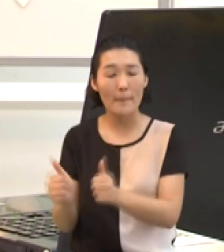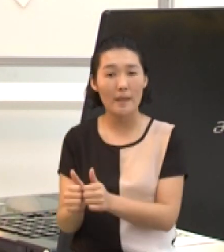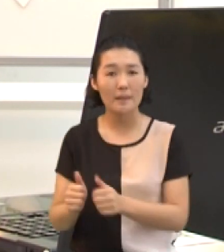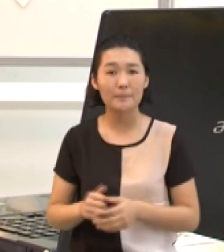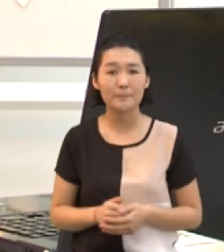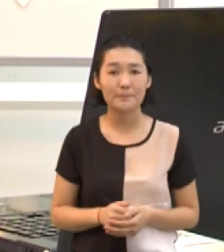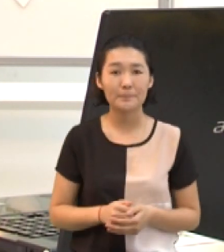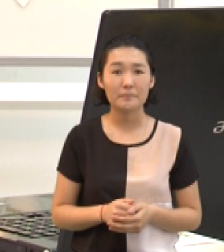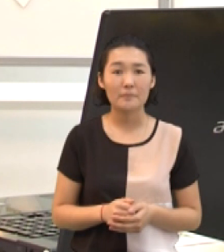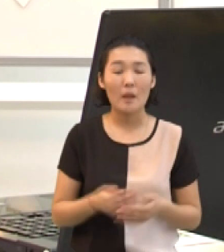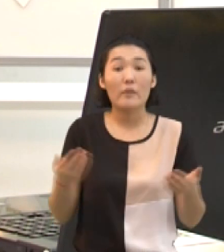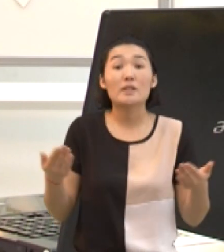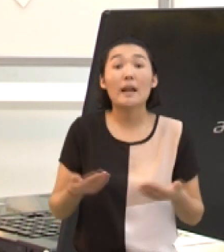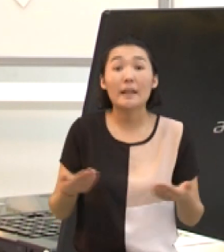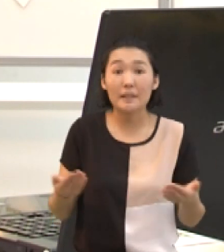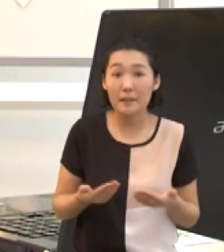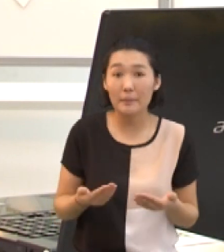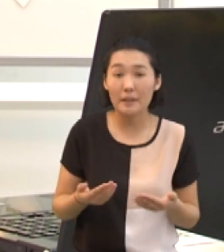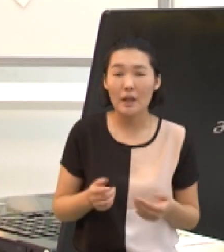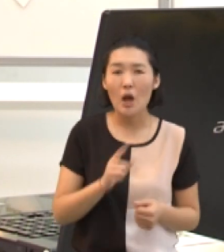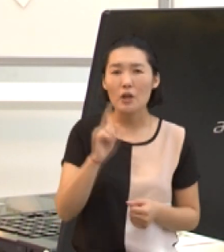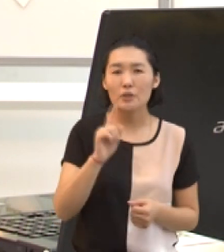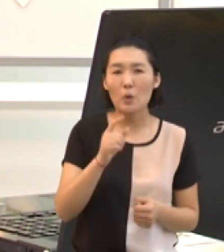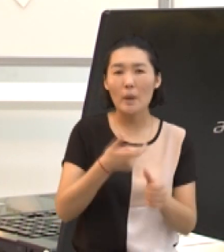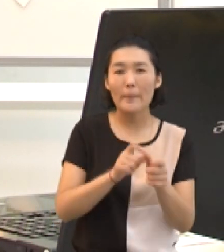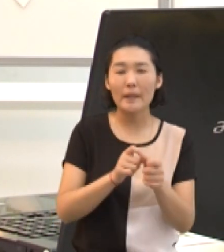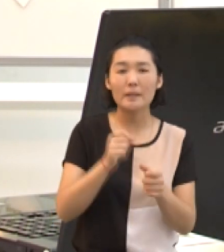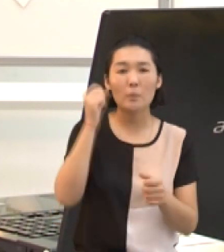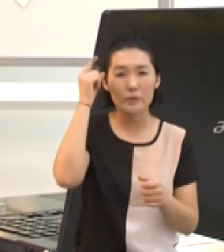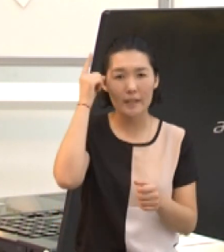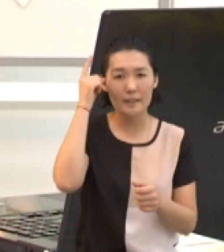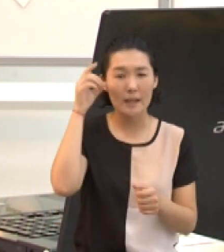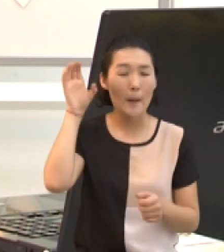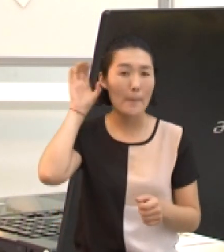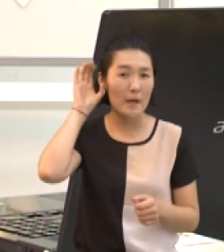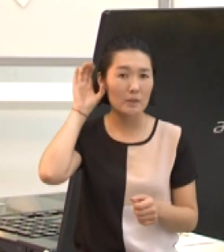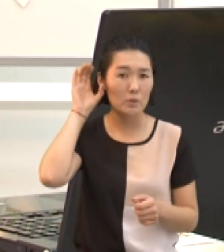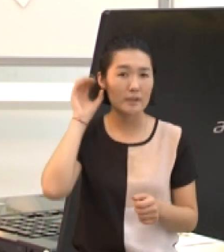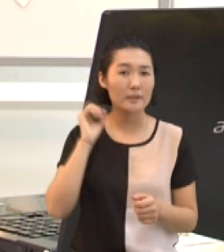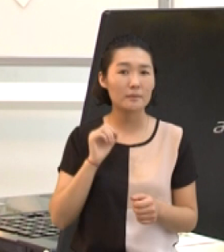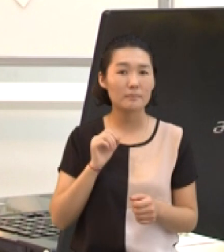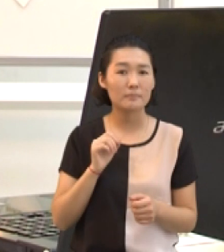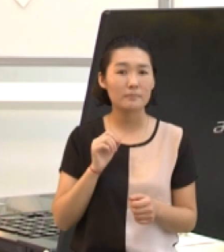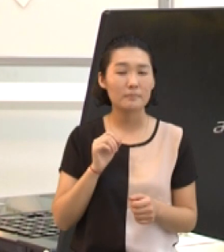фигурами. А вот с какими, и чтобы об этом узнать, послушайте